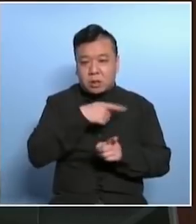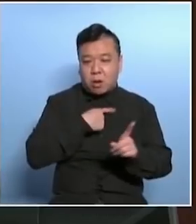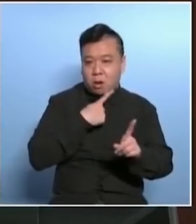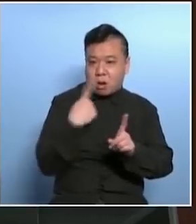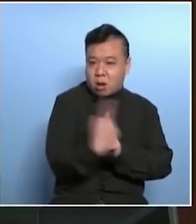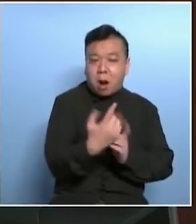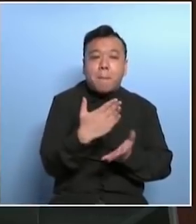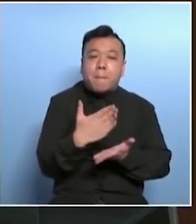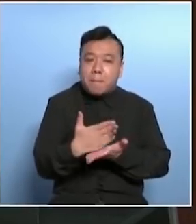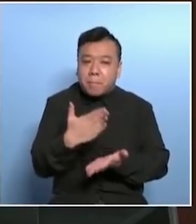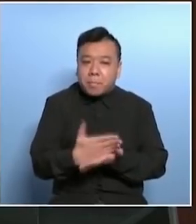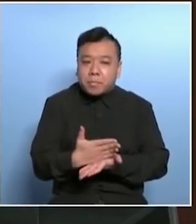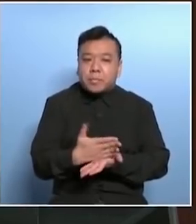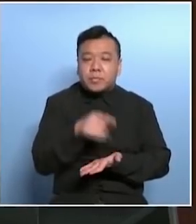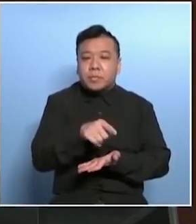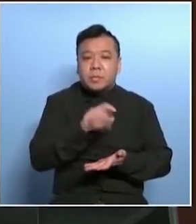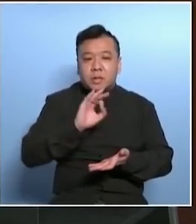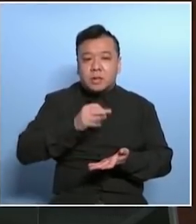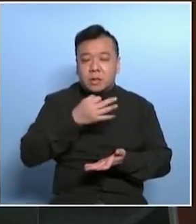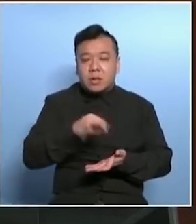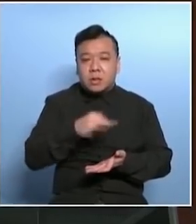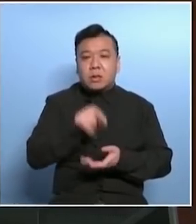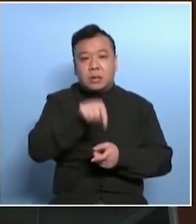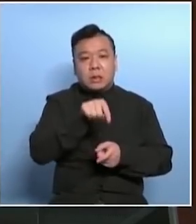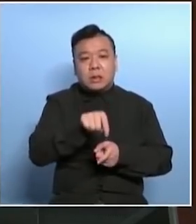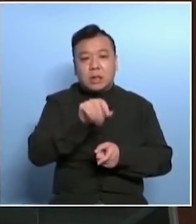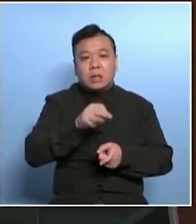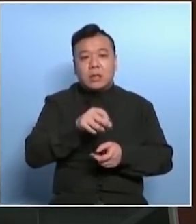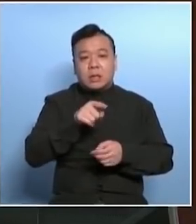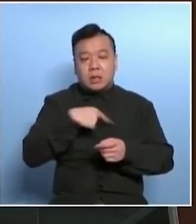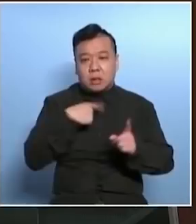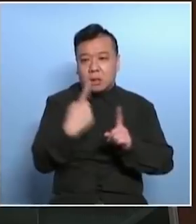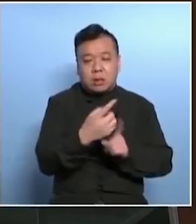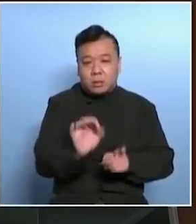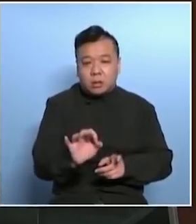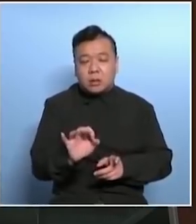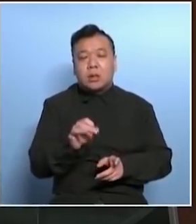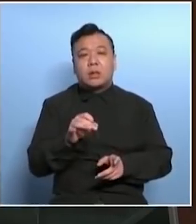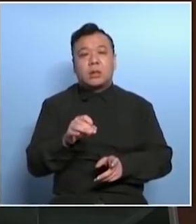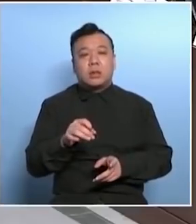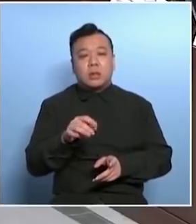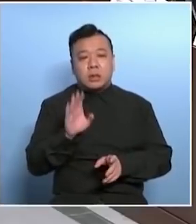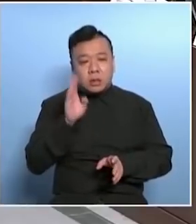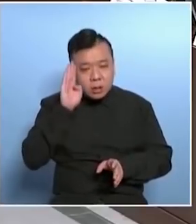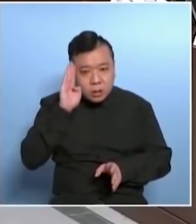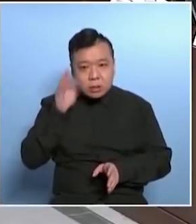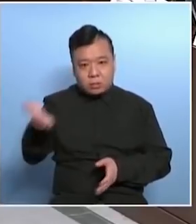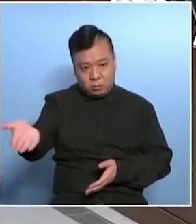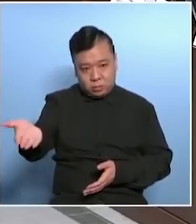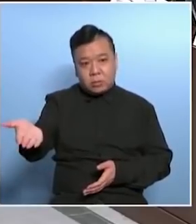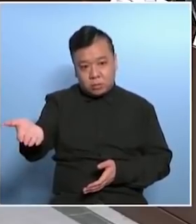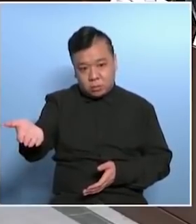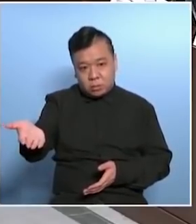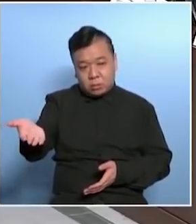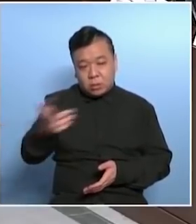是，即我就芬蘭這個問題並沒有打尖。 我只可以 主席，麻煩你有一